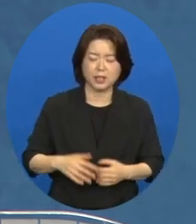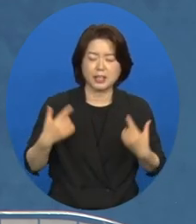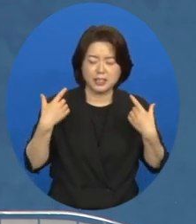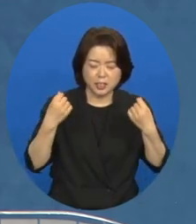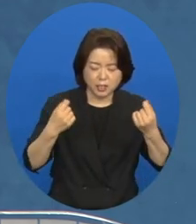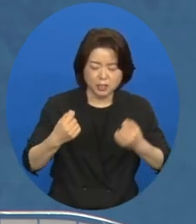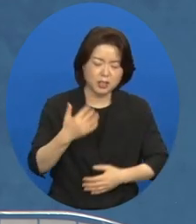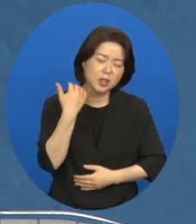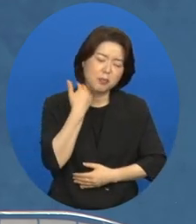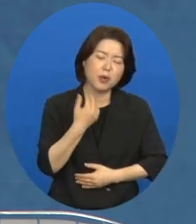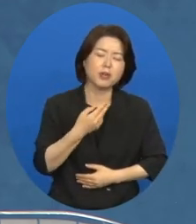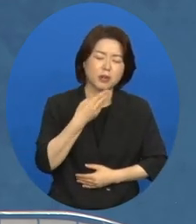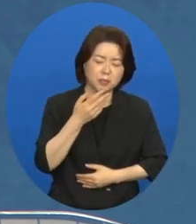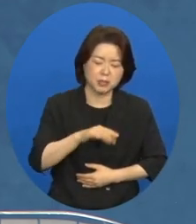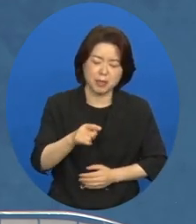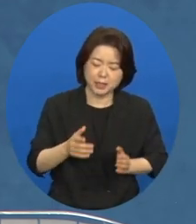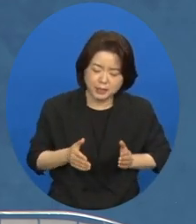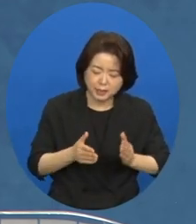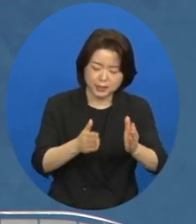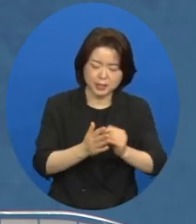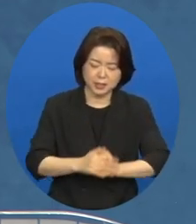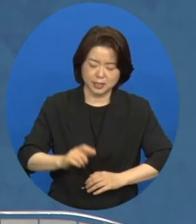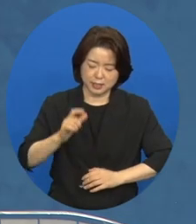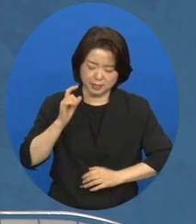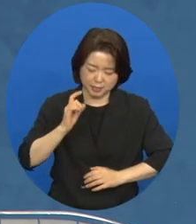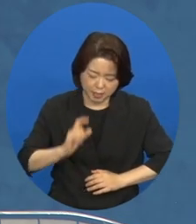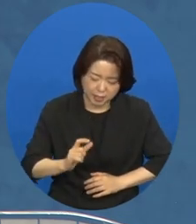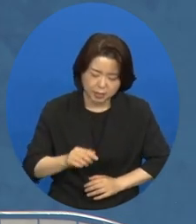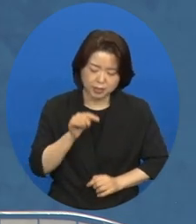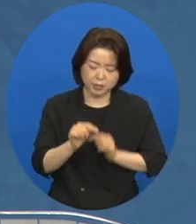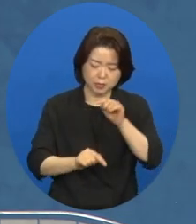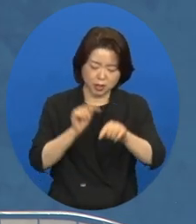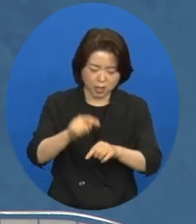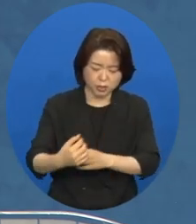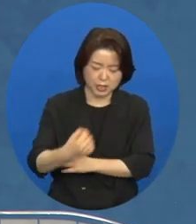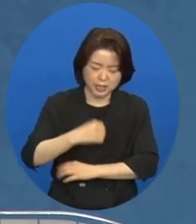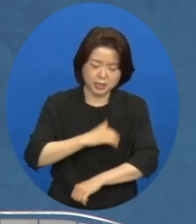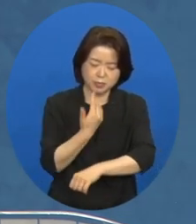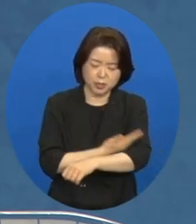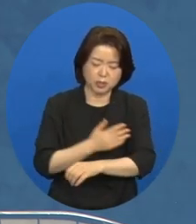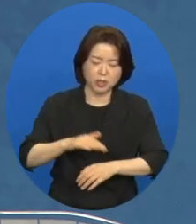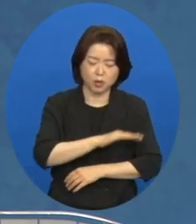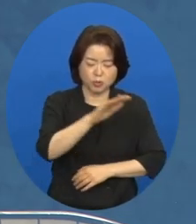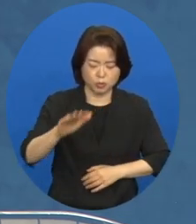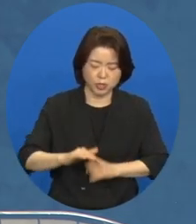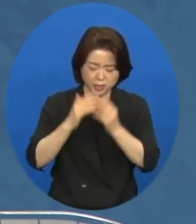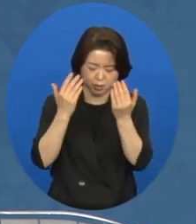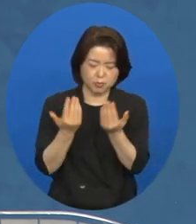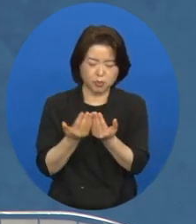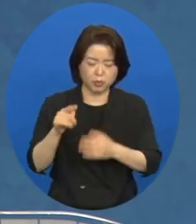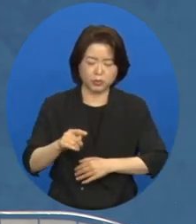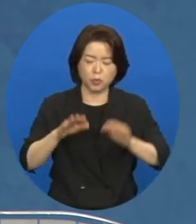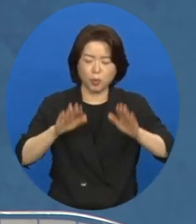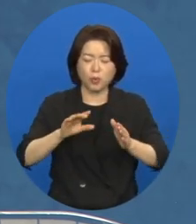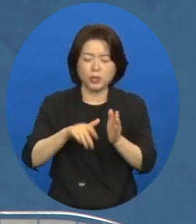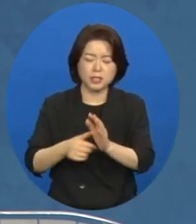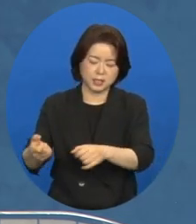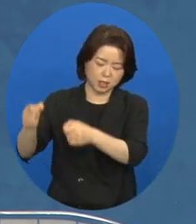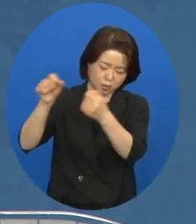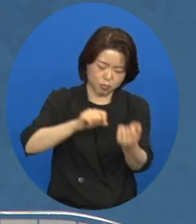보이지 않지만 그 길을 견고하게 갈 수 있는 힘과 능력을 오늘 사랑하는 성도들에게 오늘 이 시간